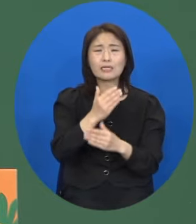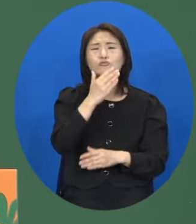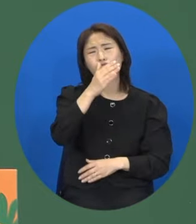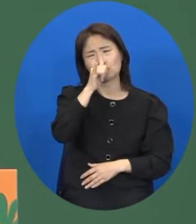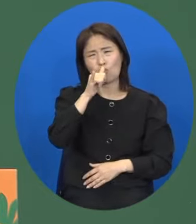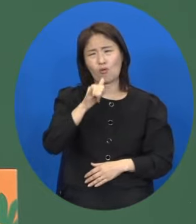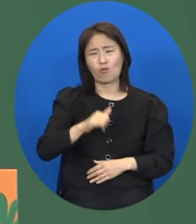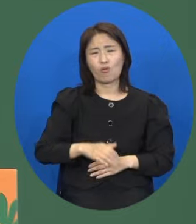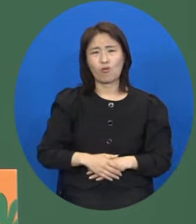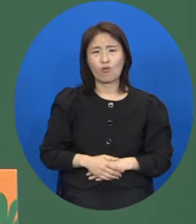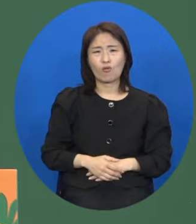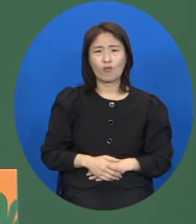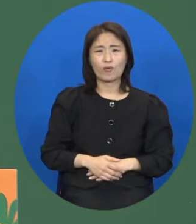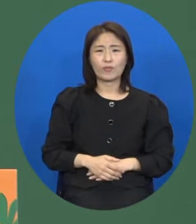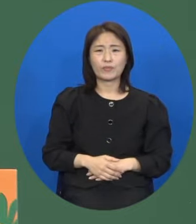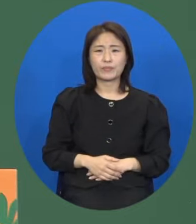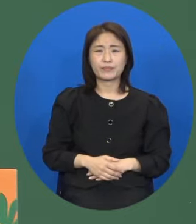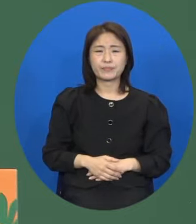존재의